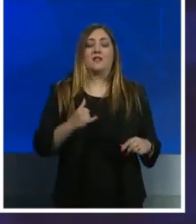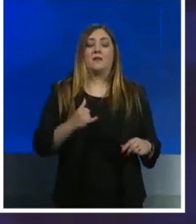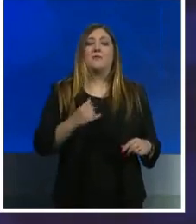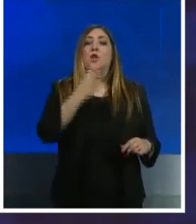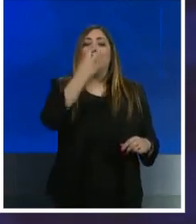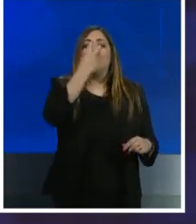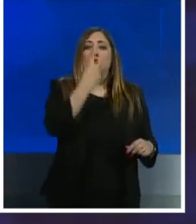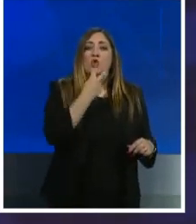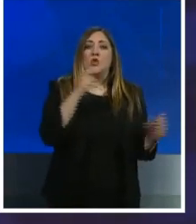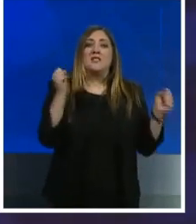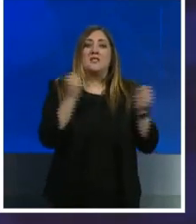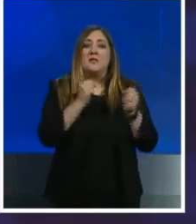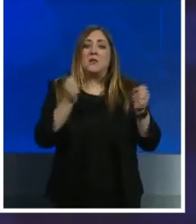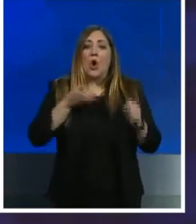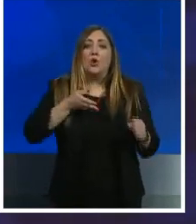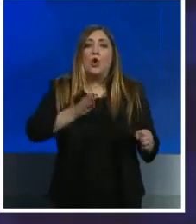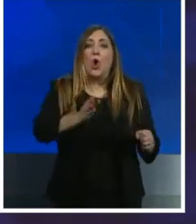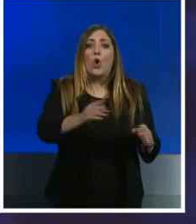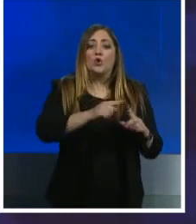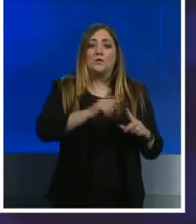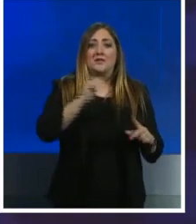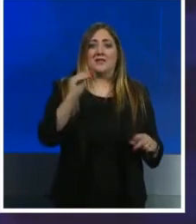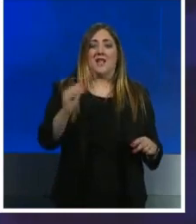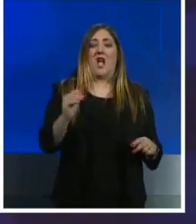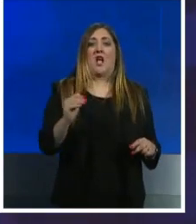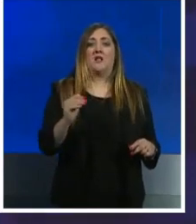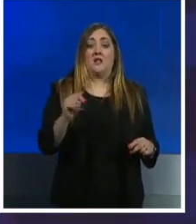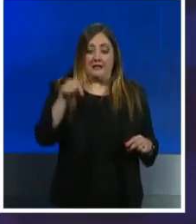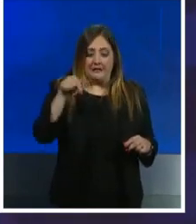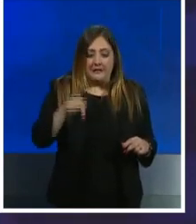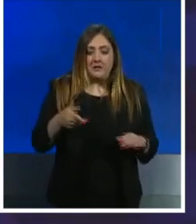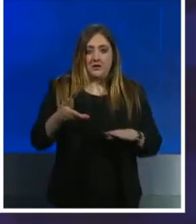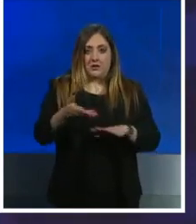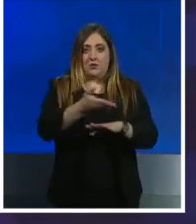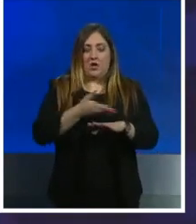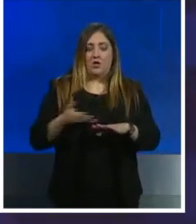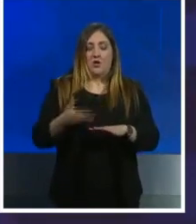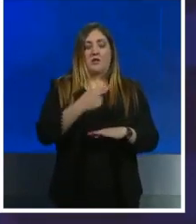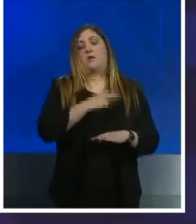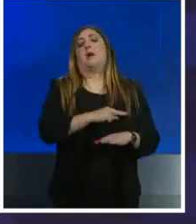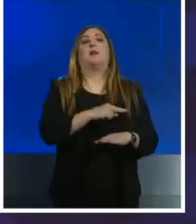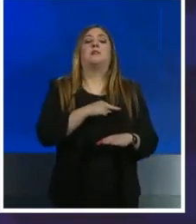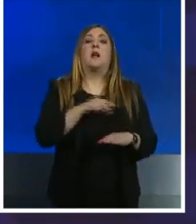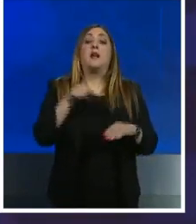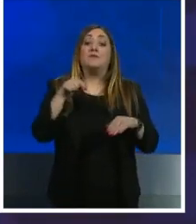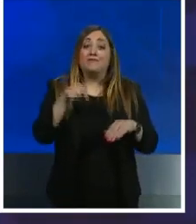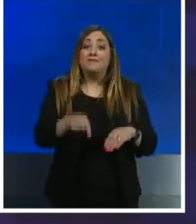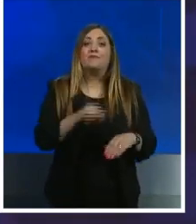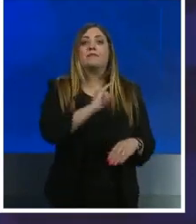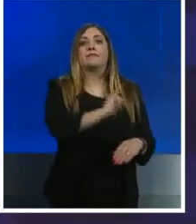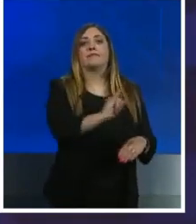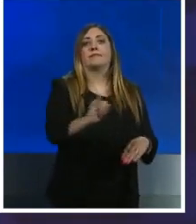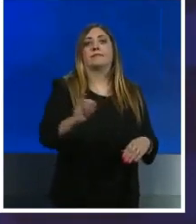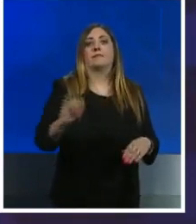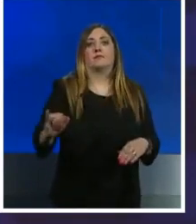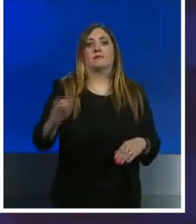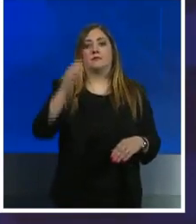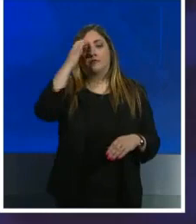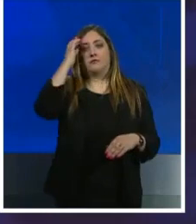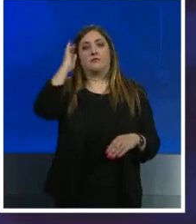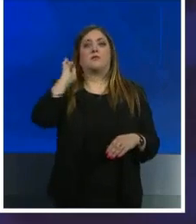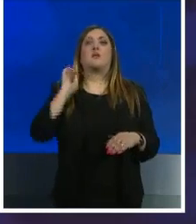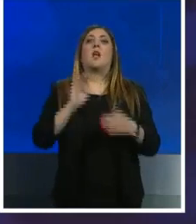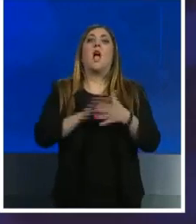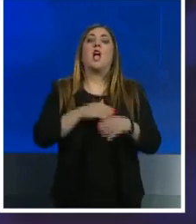Anzjani li jibżaw joħorġu minn djarhom, fekk waslet Malta, fekk ġabuna dawk li jippużaw